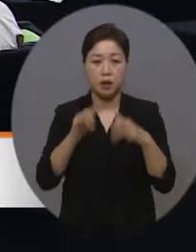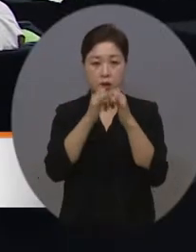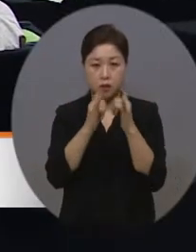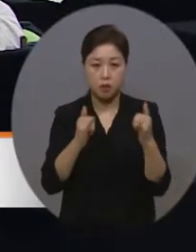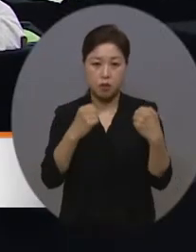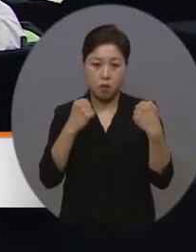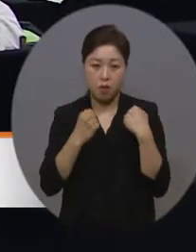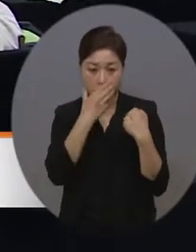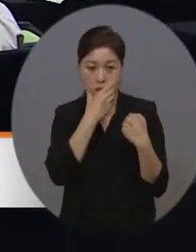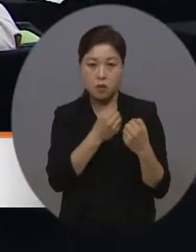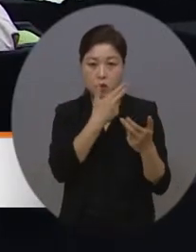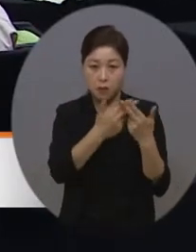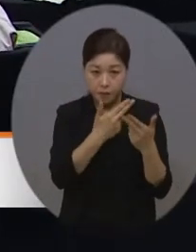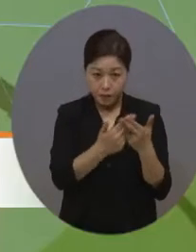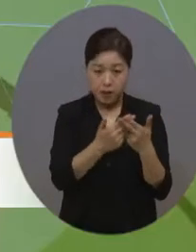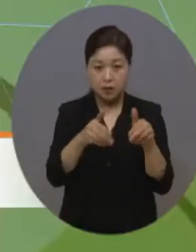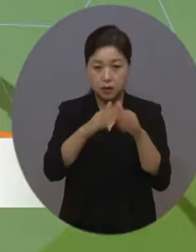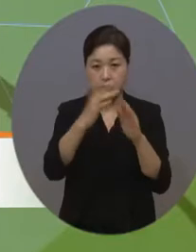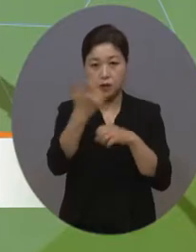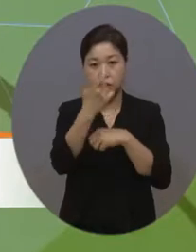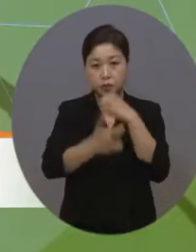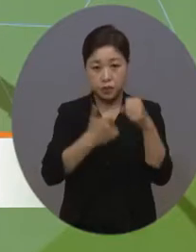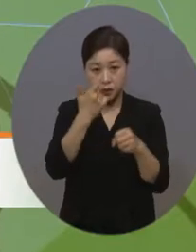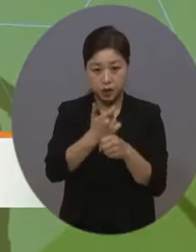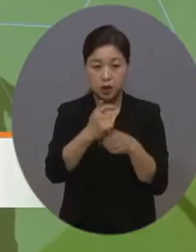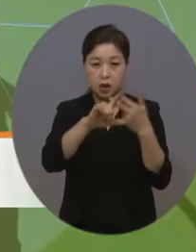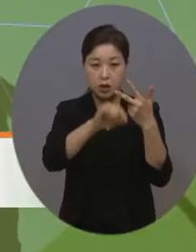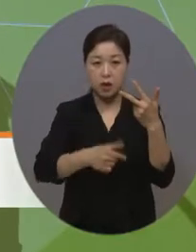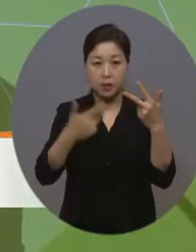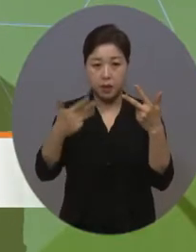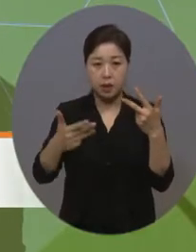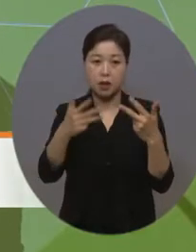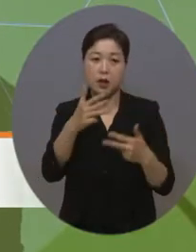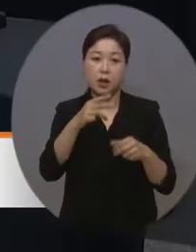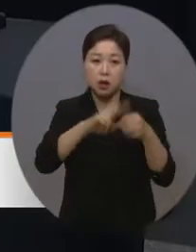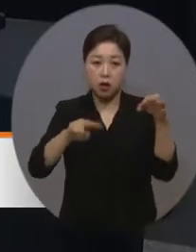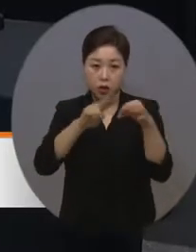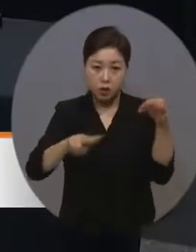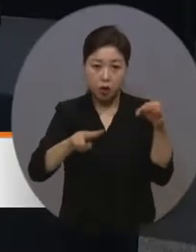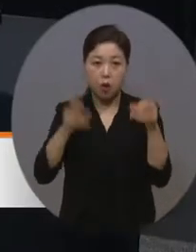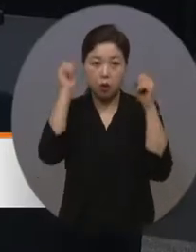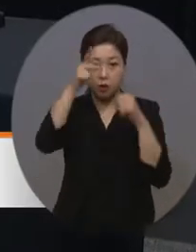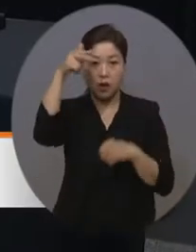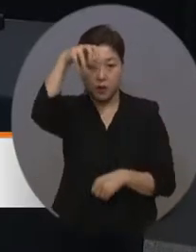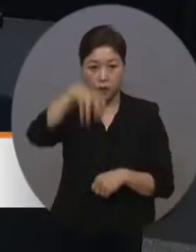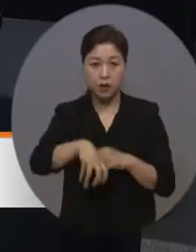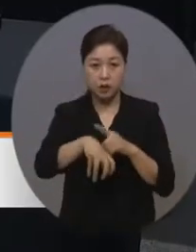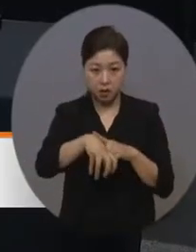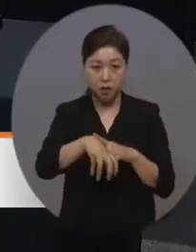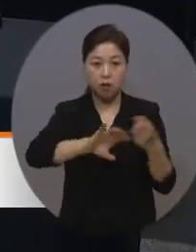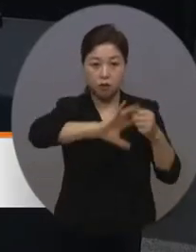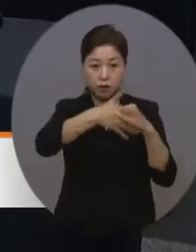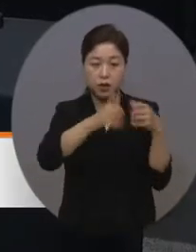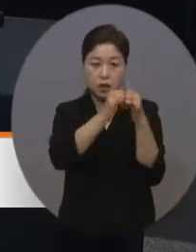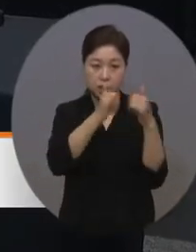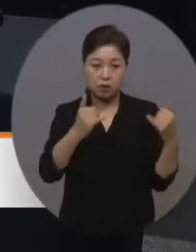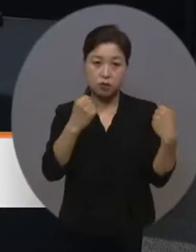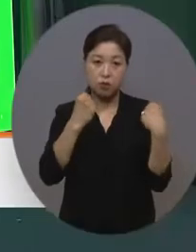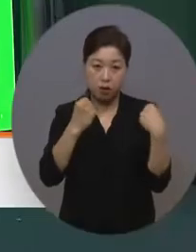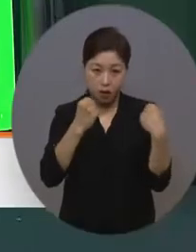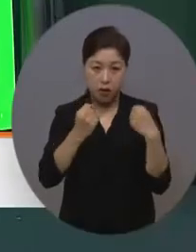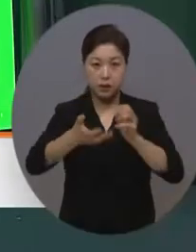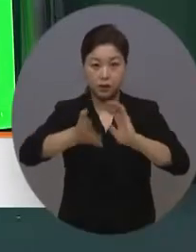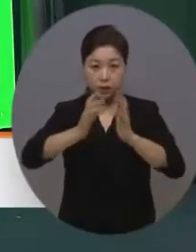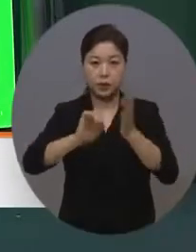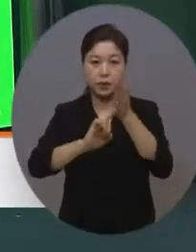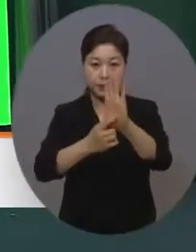인구보건복지협회가 창립 60주년을 맞아 지난 8일 여의도 글래드 호텔에서 국제인구보건 심포지엄을 개최했습니다.